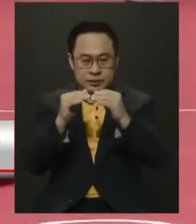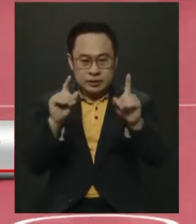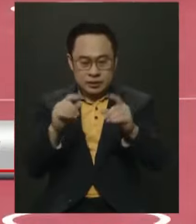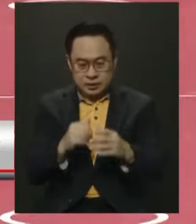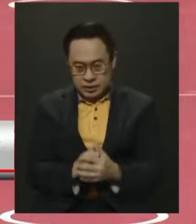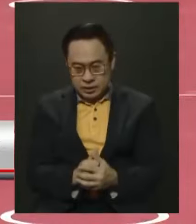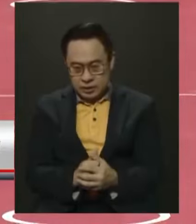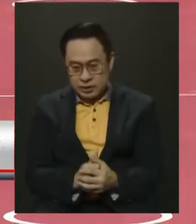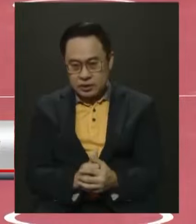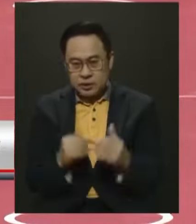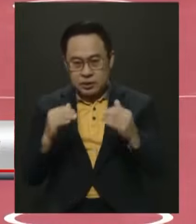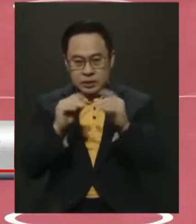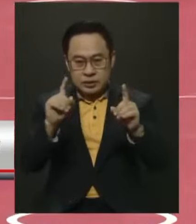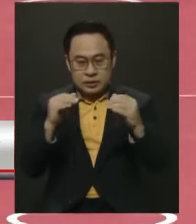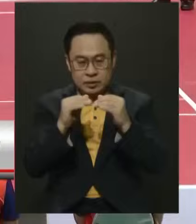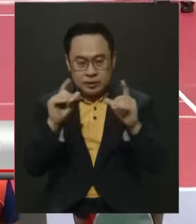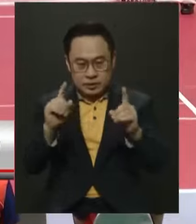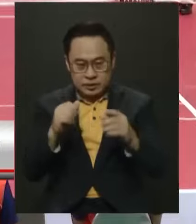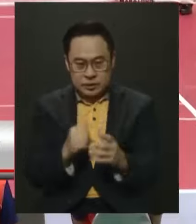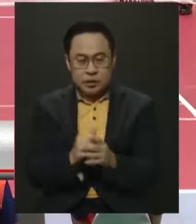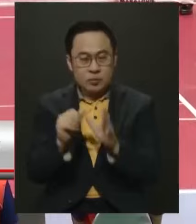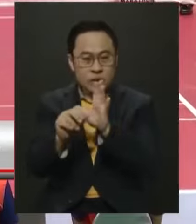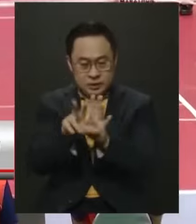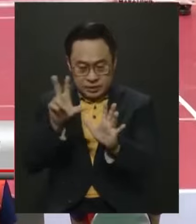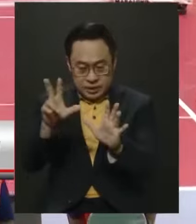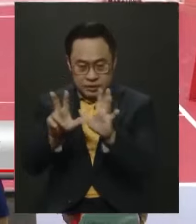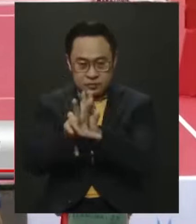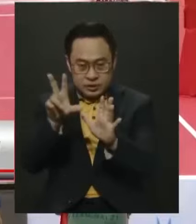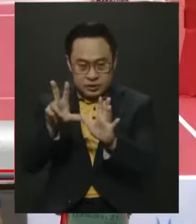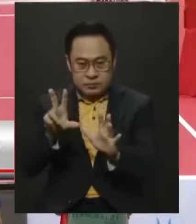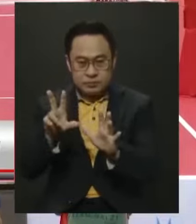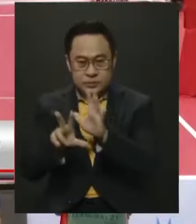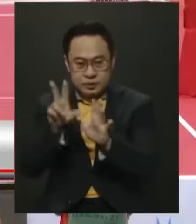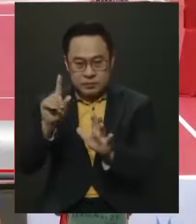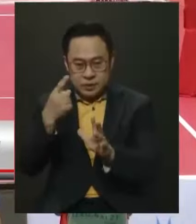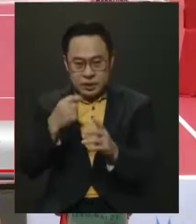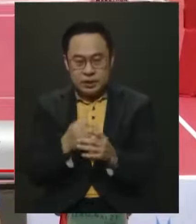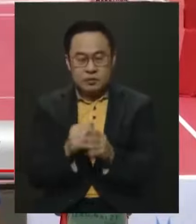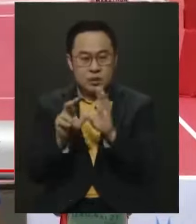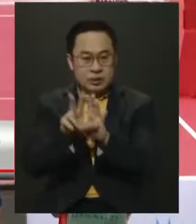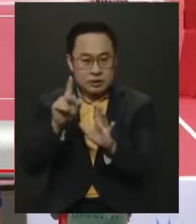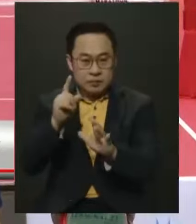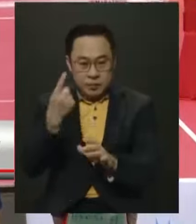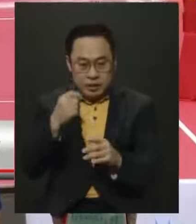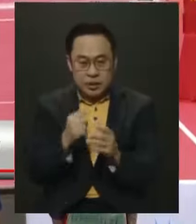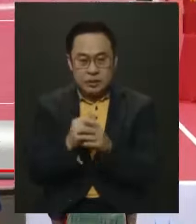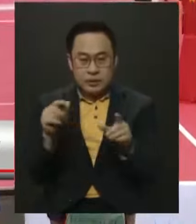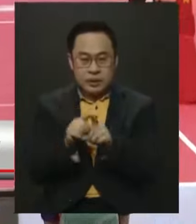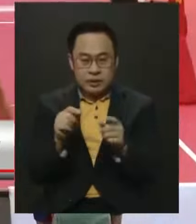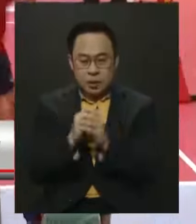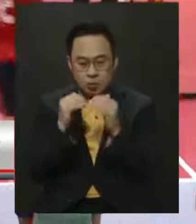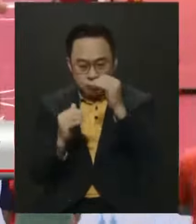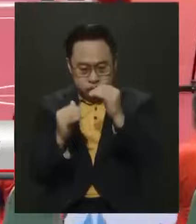ป12-15ก็เสมอกัน1-1ต้องไปดวลกันในเซตตัดสินนะครับปรากฏว่าเซตตัดสินครับรูปเกมเหมือนเดิมนะครับผัดกันน